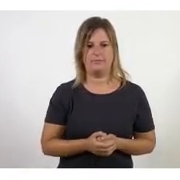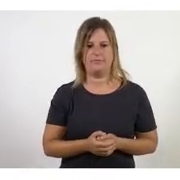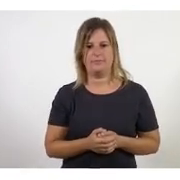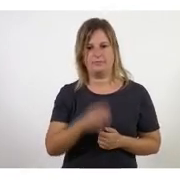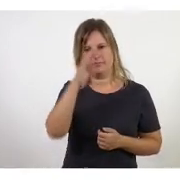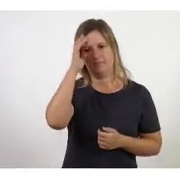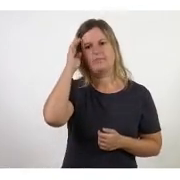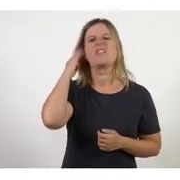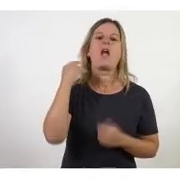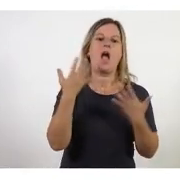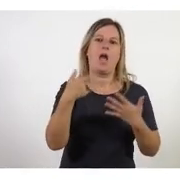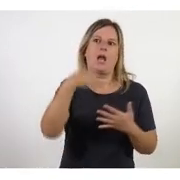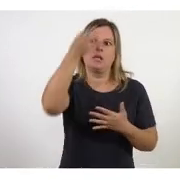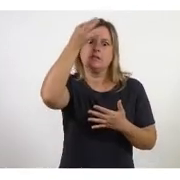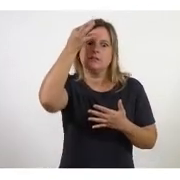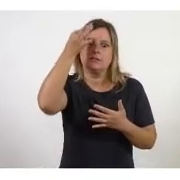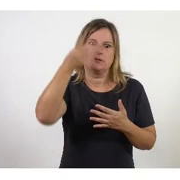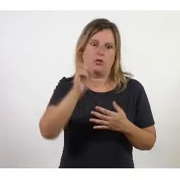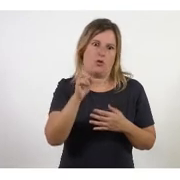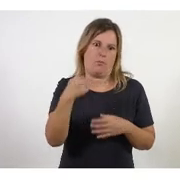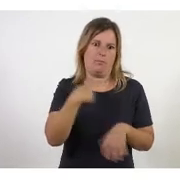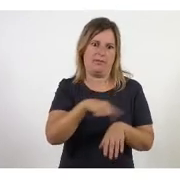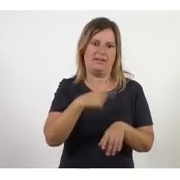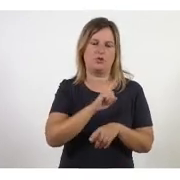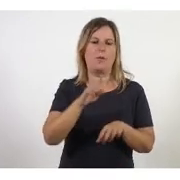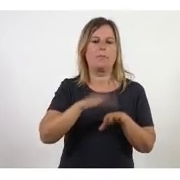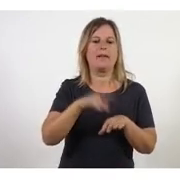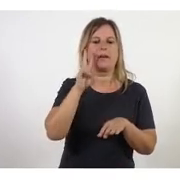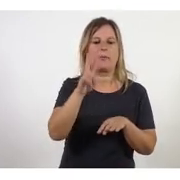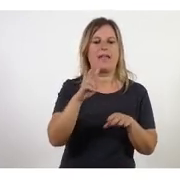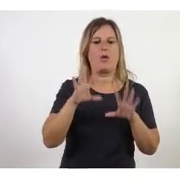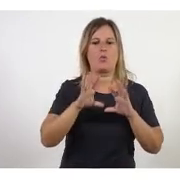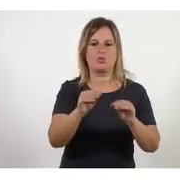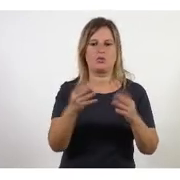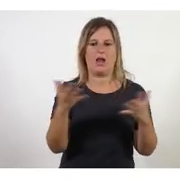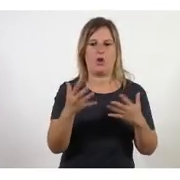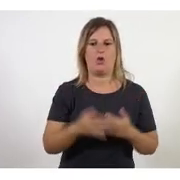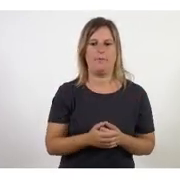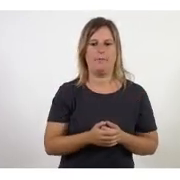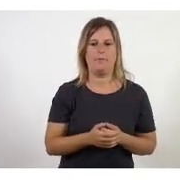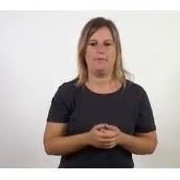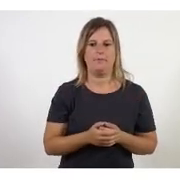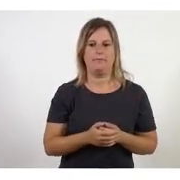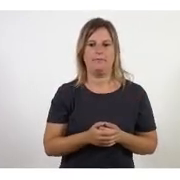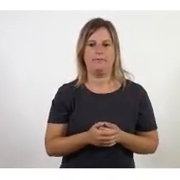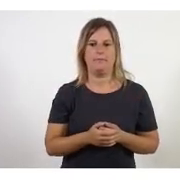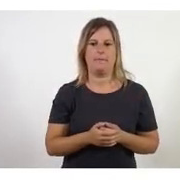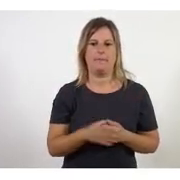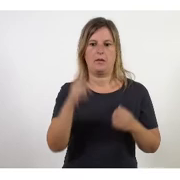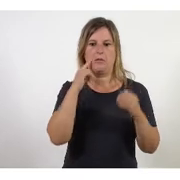el mil·límetre perquè no té sentit que m'aturi. Vull que veieu el flux. És a dir, la primera cosa que estem veient és